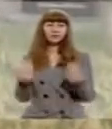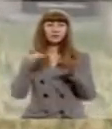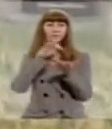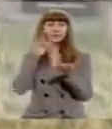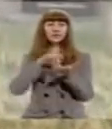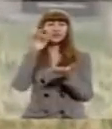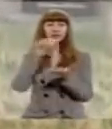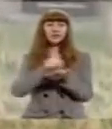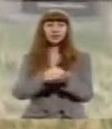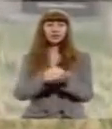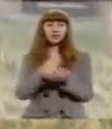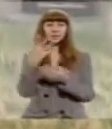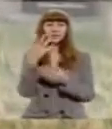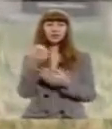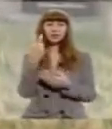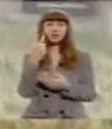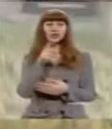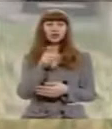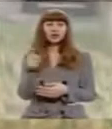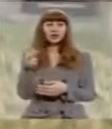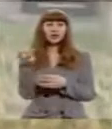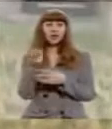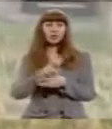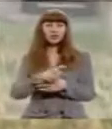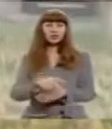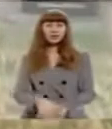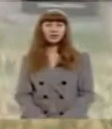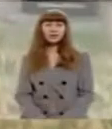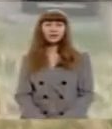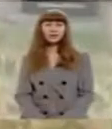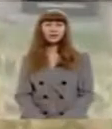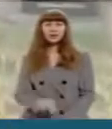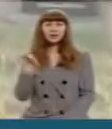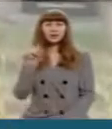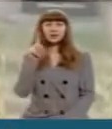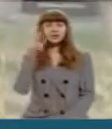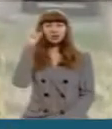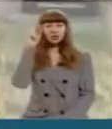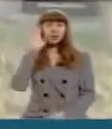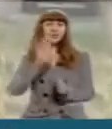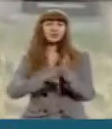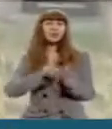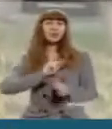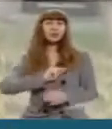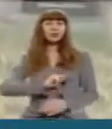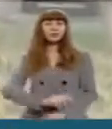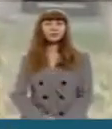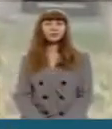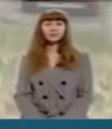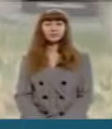бойынша 502 тұрғыннан өтінім келіп түсті. Негізгі жылдық жоспар 792 адам болатын. Еңбекпен қамтылған тұрғындар